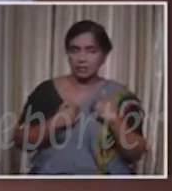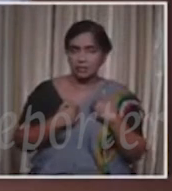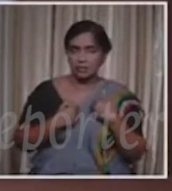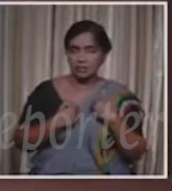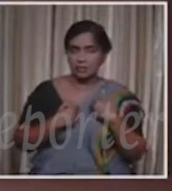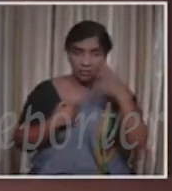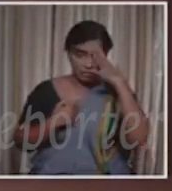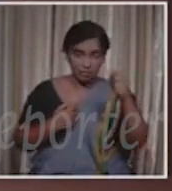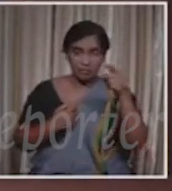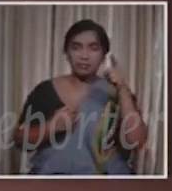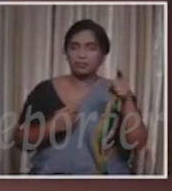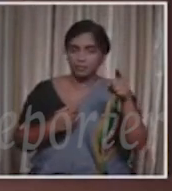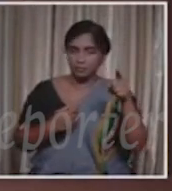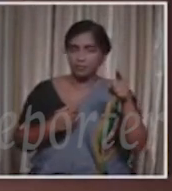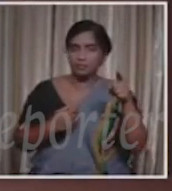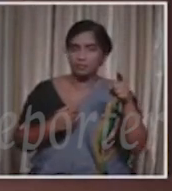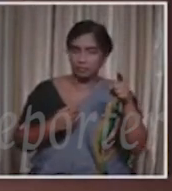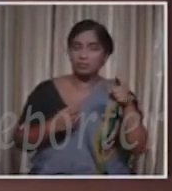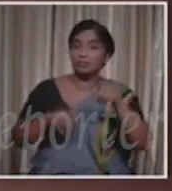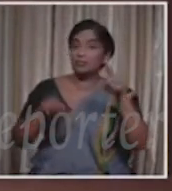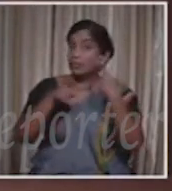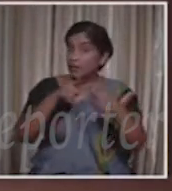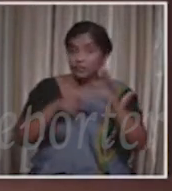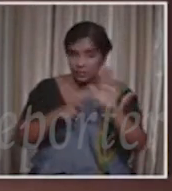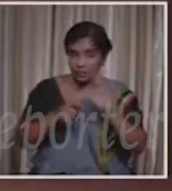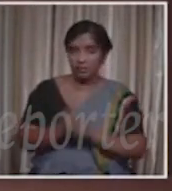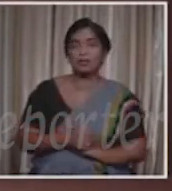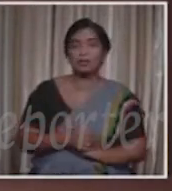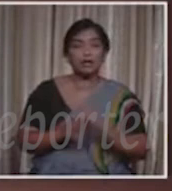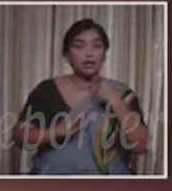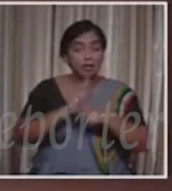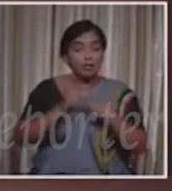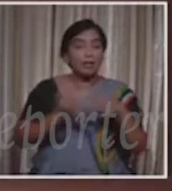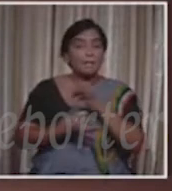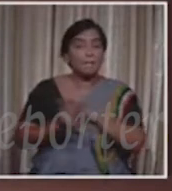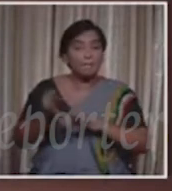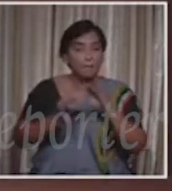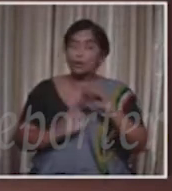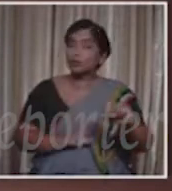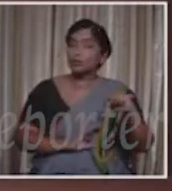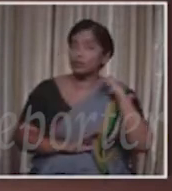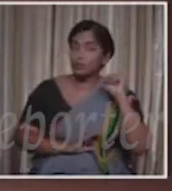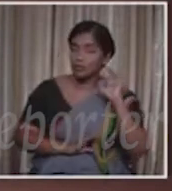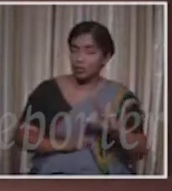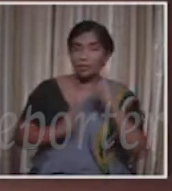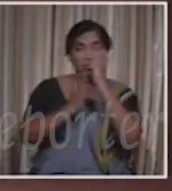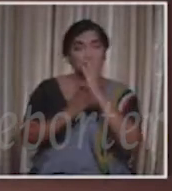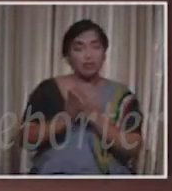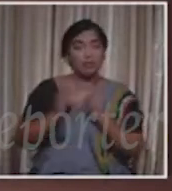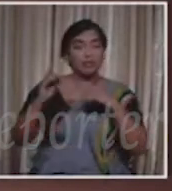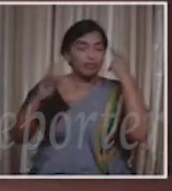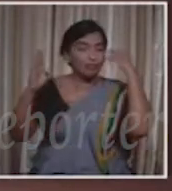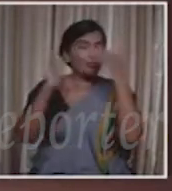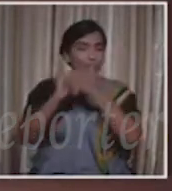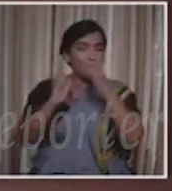මතක තබා ගන්න. ඒ විතරක් නෙවෙයි මෙරටේ ප්‍රජාතන්ත්‍රවාදයේ ශක්තිමත් කිරීම සඳහා